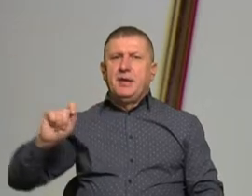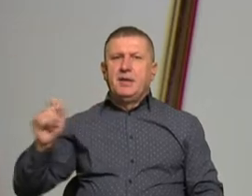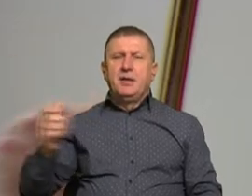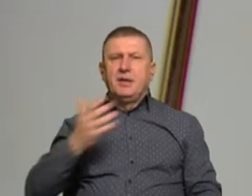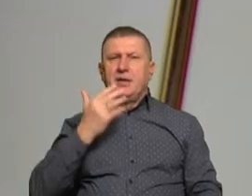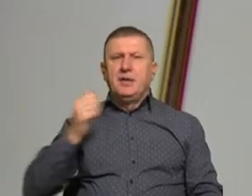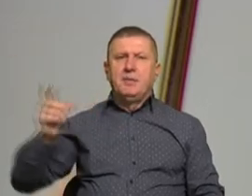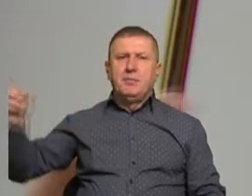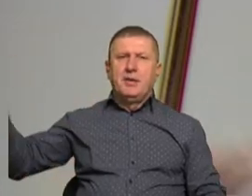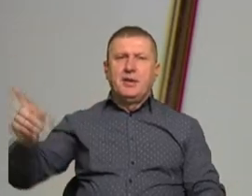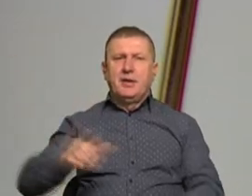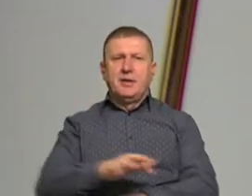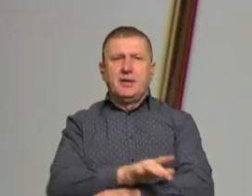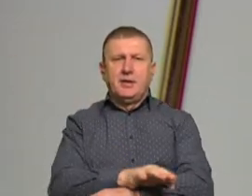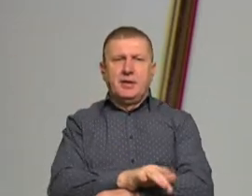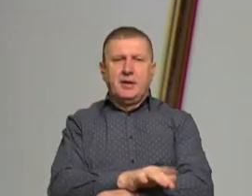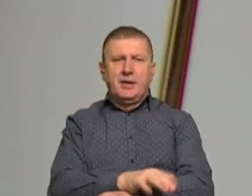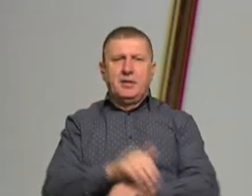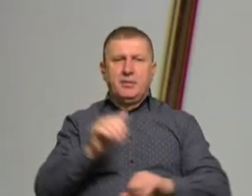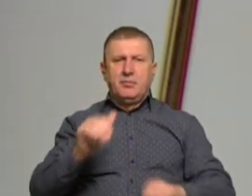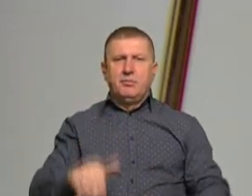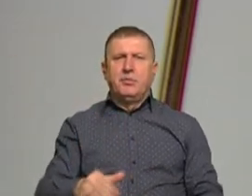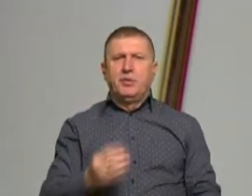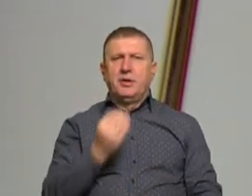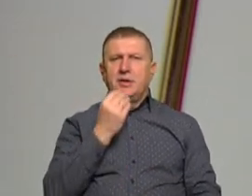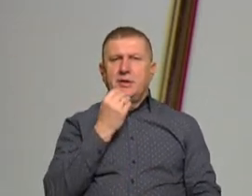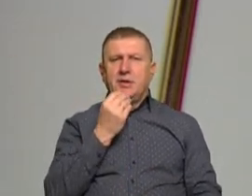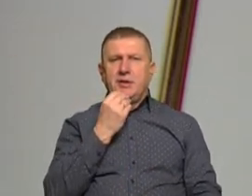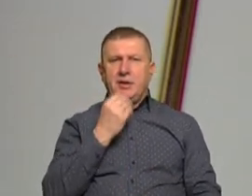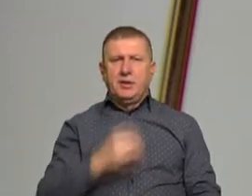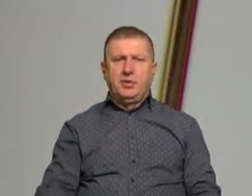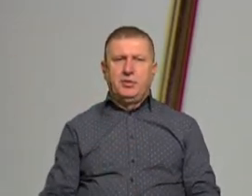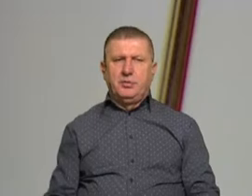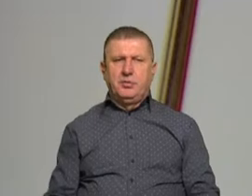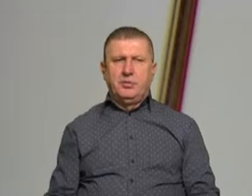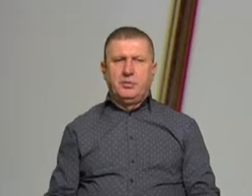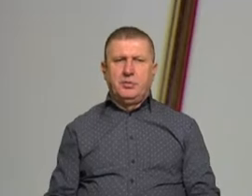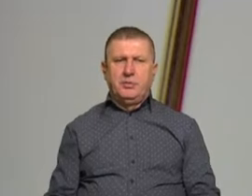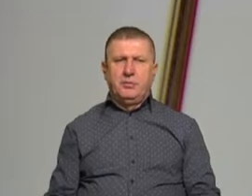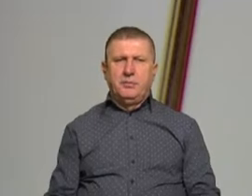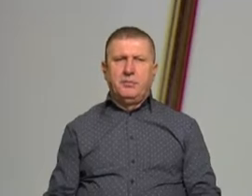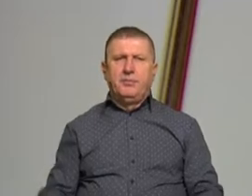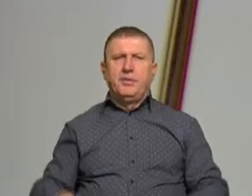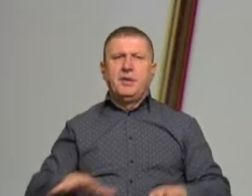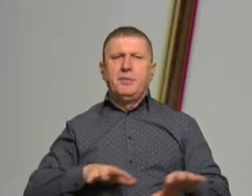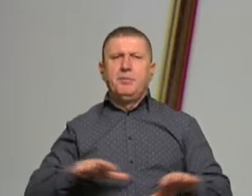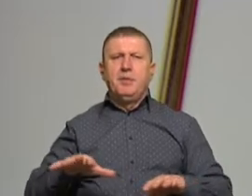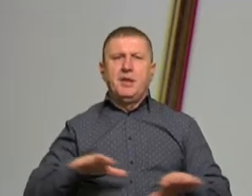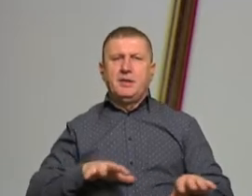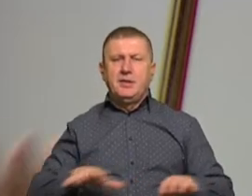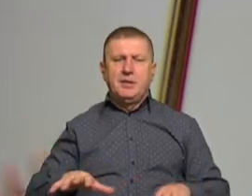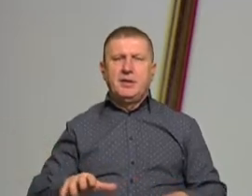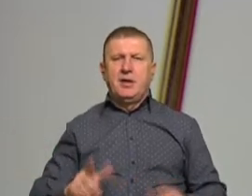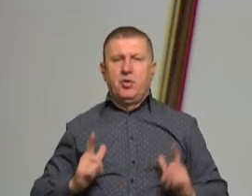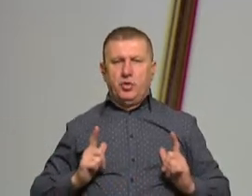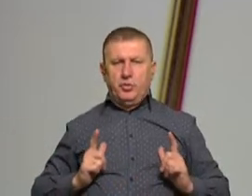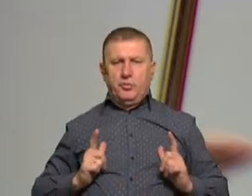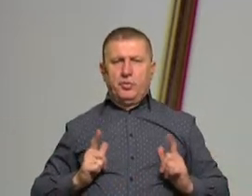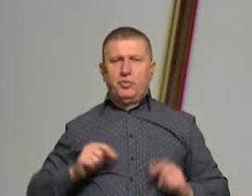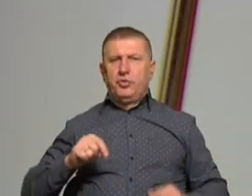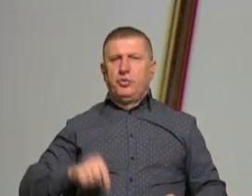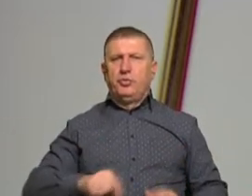zaplecza restauracyjnego, takiego, żeby mogli zjeść po prostu posiłek. Natomiast miejsca do rekreacji i wypoczynku w mieście